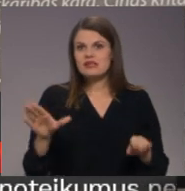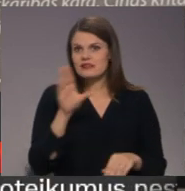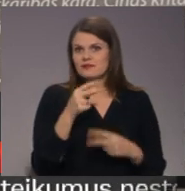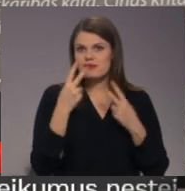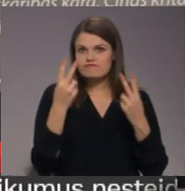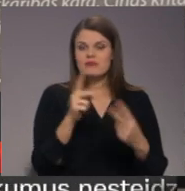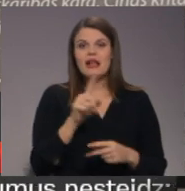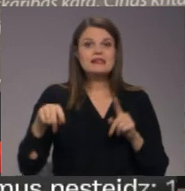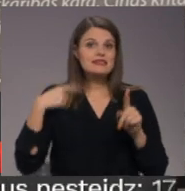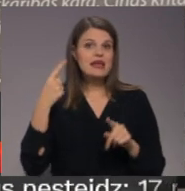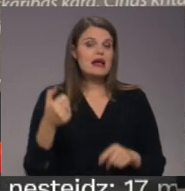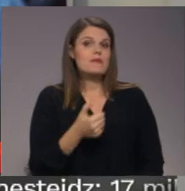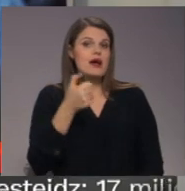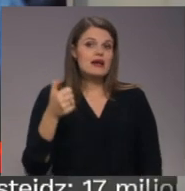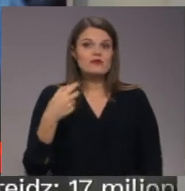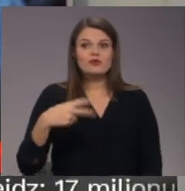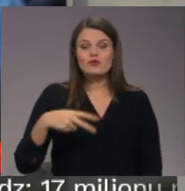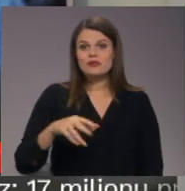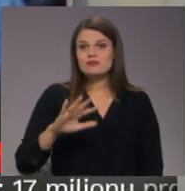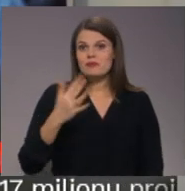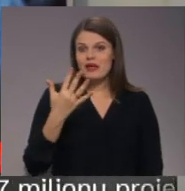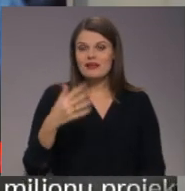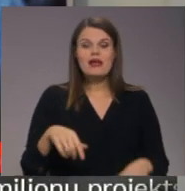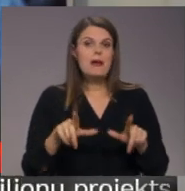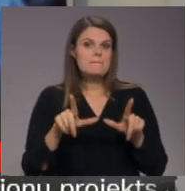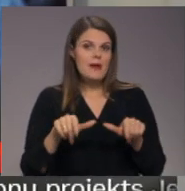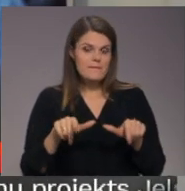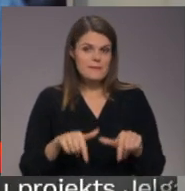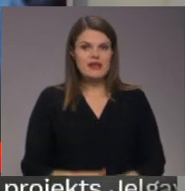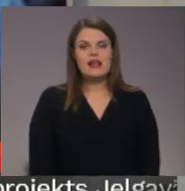nākamā gada 25. aprīlim. Ieva Benefelda, Lants Pešavits, Skrundas televīzija.